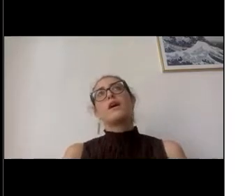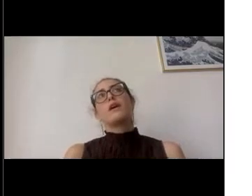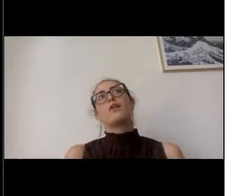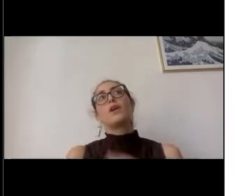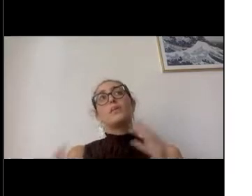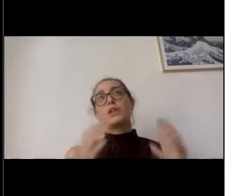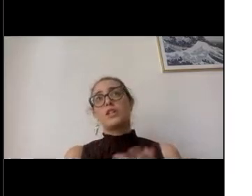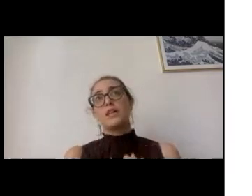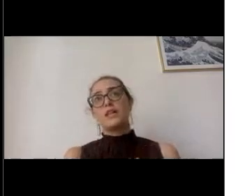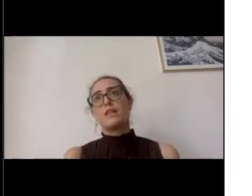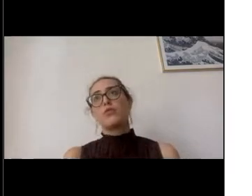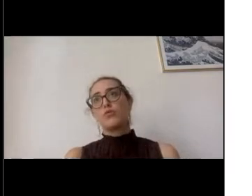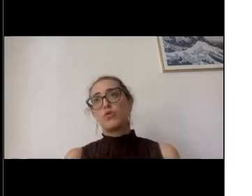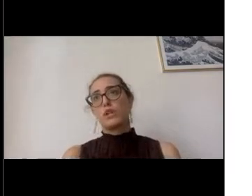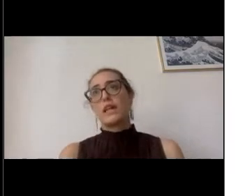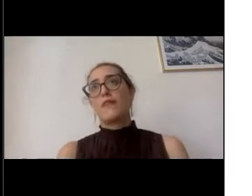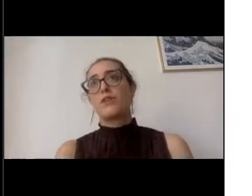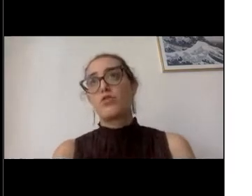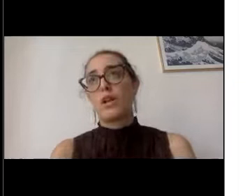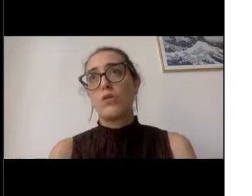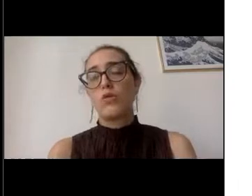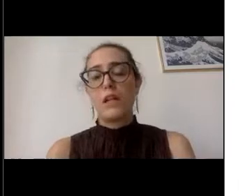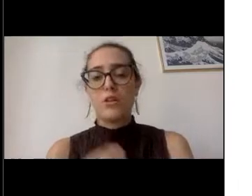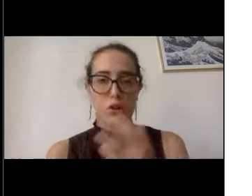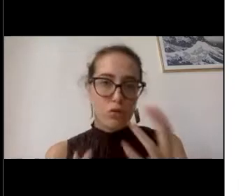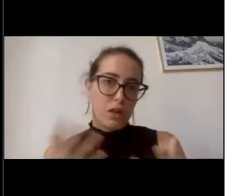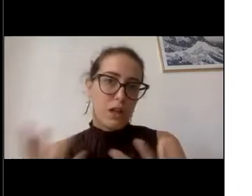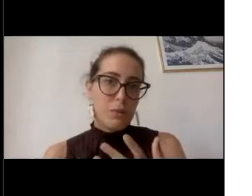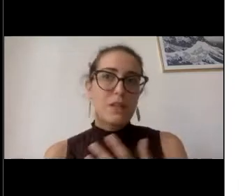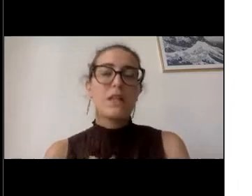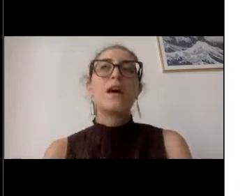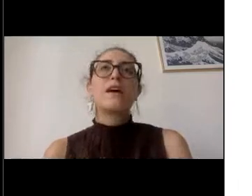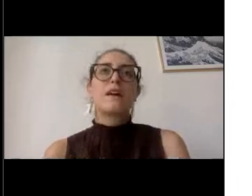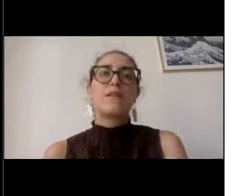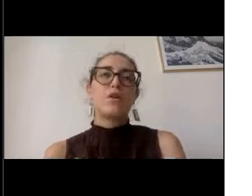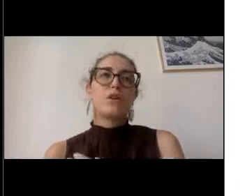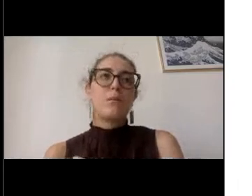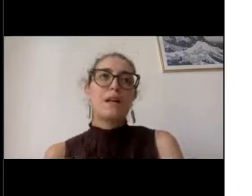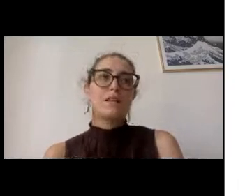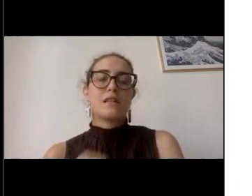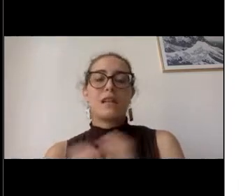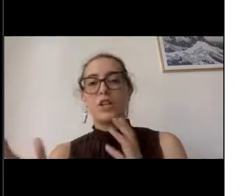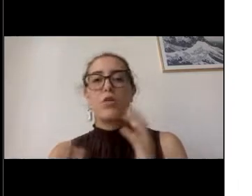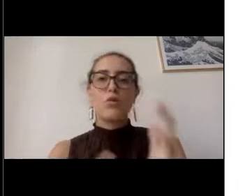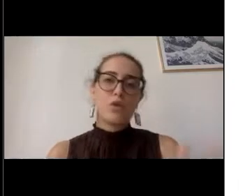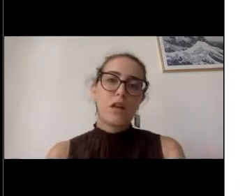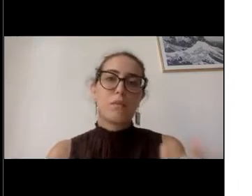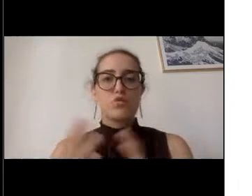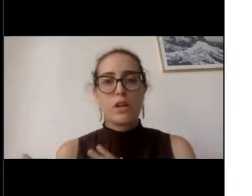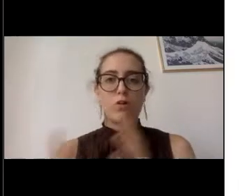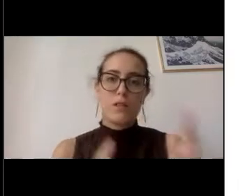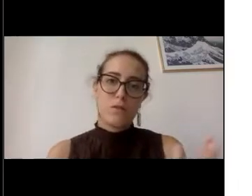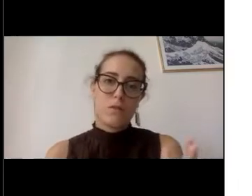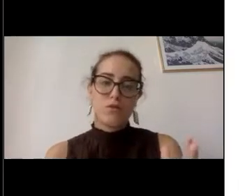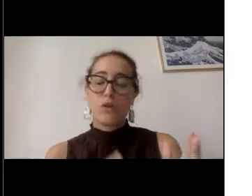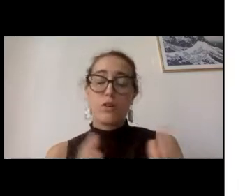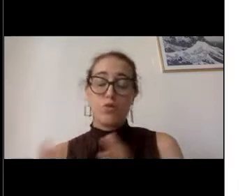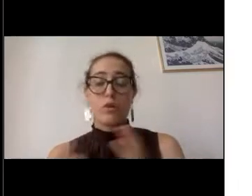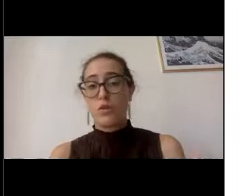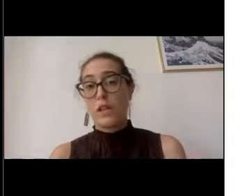quelli precedenti introdotti nella versione del 2018 dell'IPBD che vengono chiamati strategie di lungo termine sulla